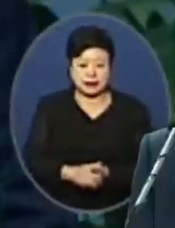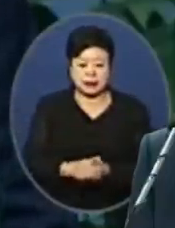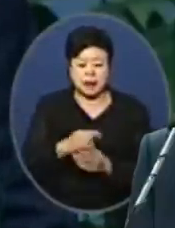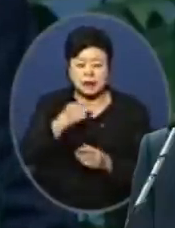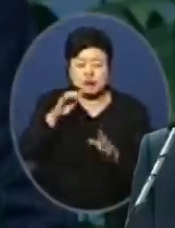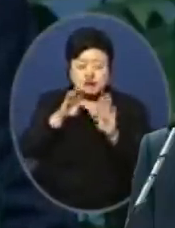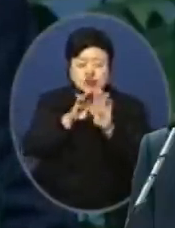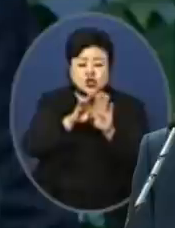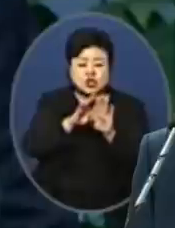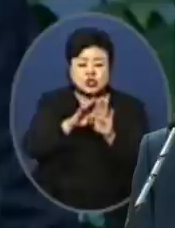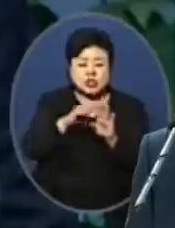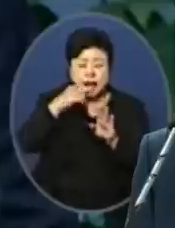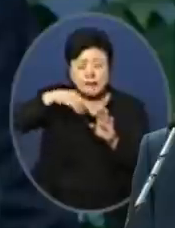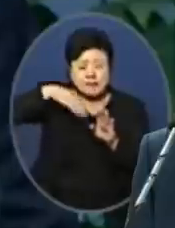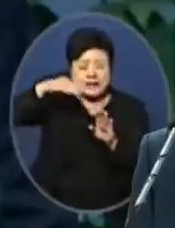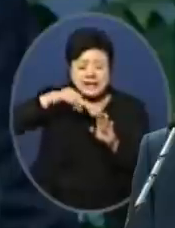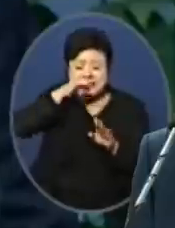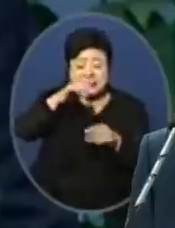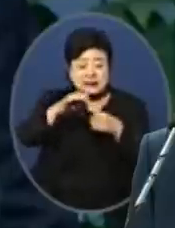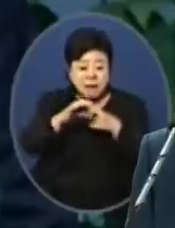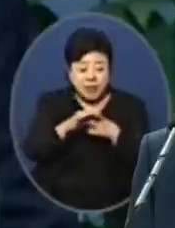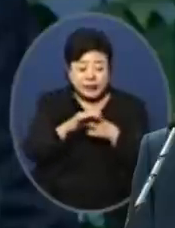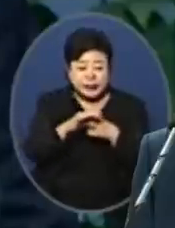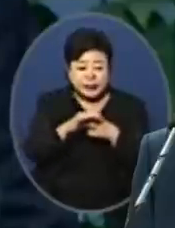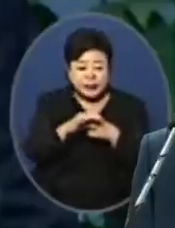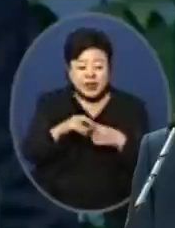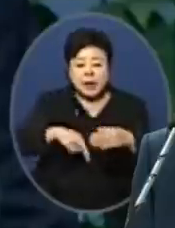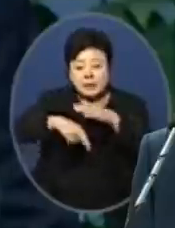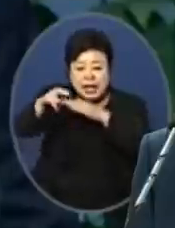문설주에 임방에 피가 있으면